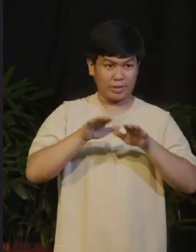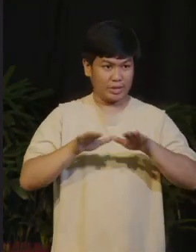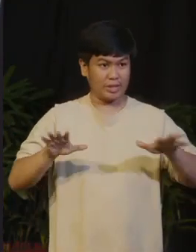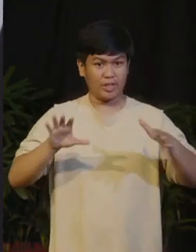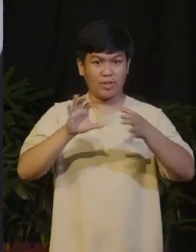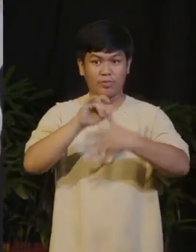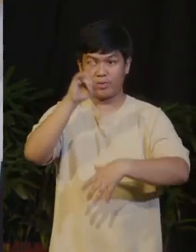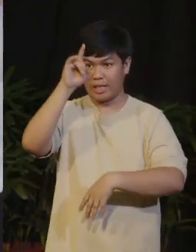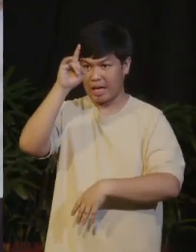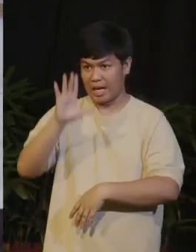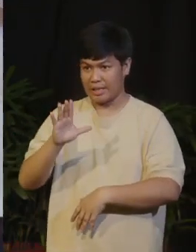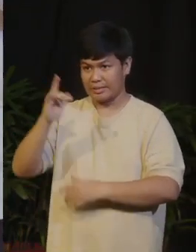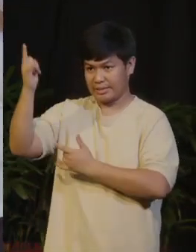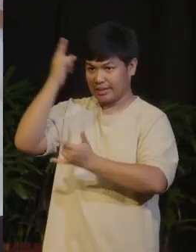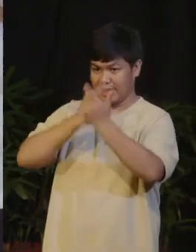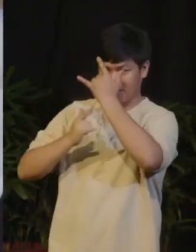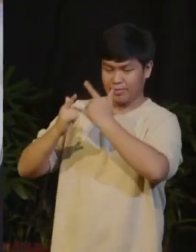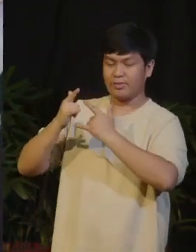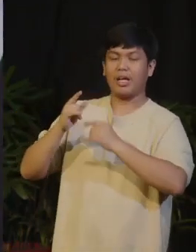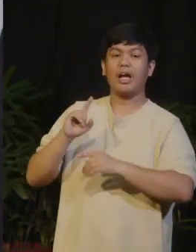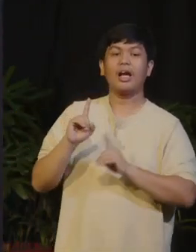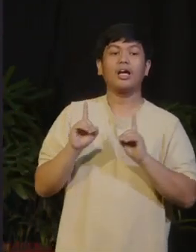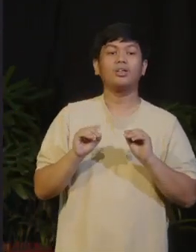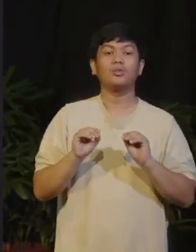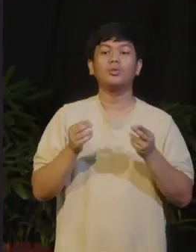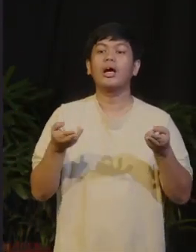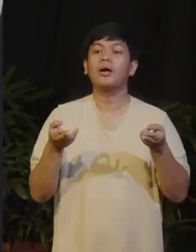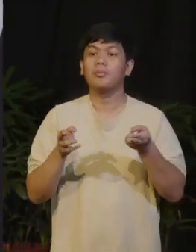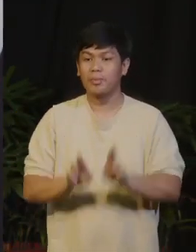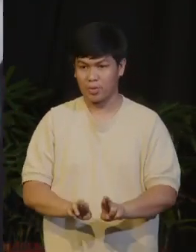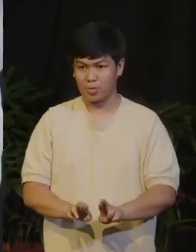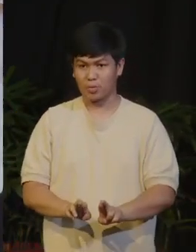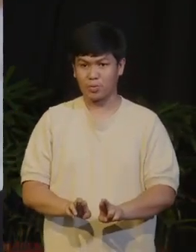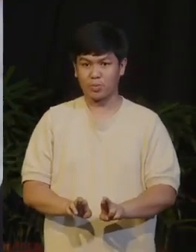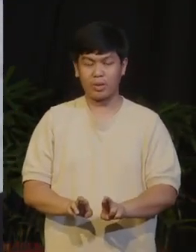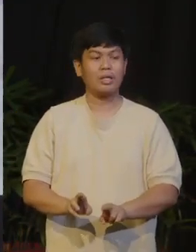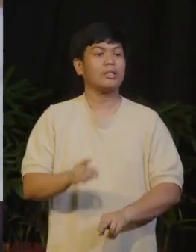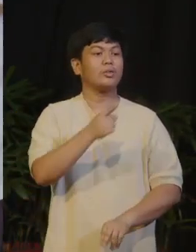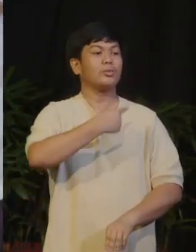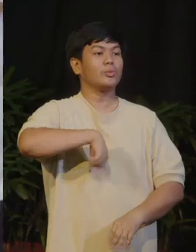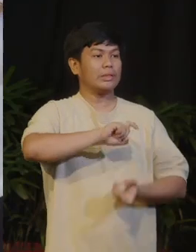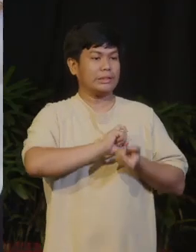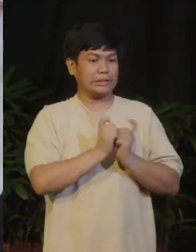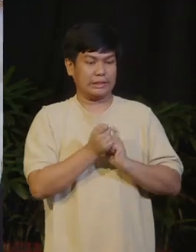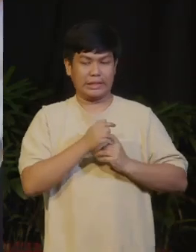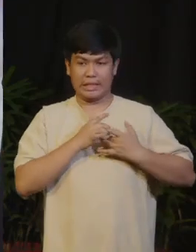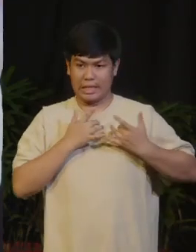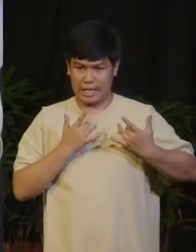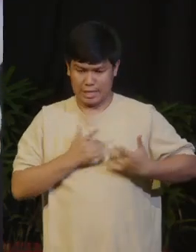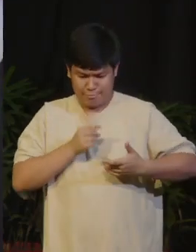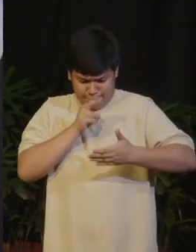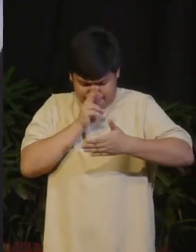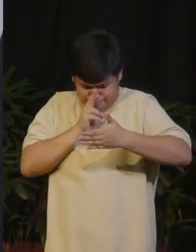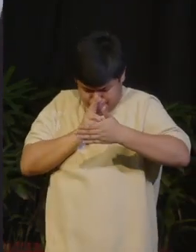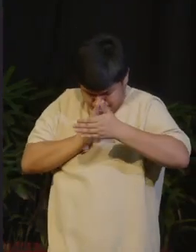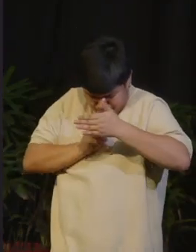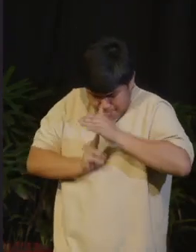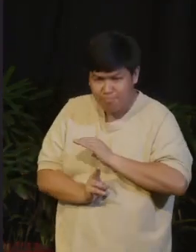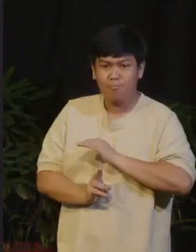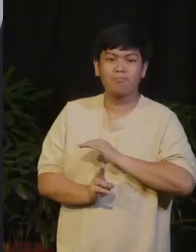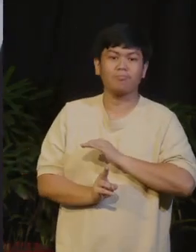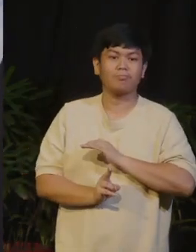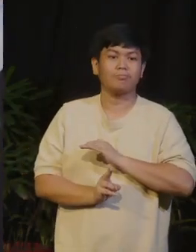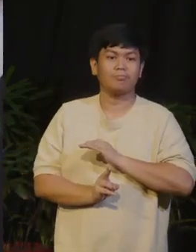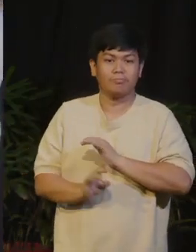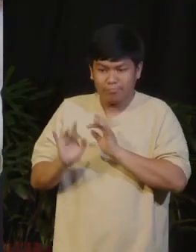High, ang pag-ibig na ganito ay nagre-resulta sa kahabagan sa kapwa na katulad ng